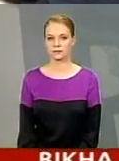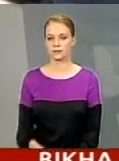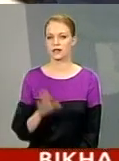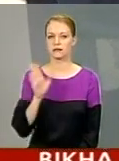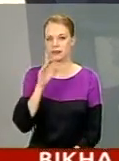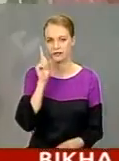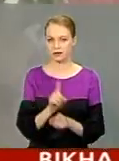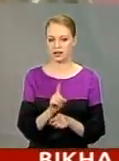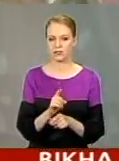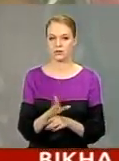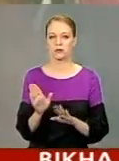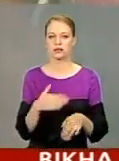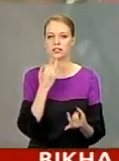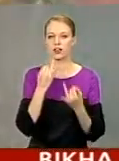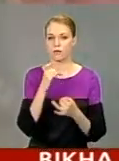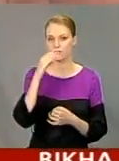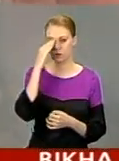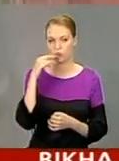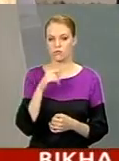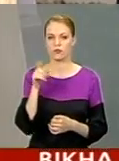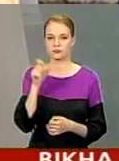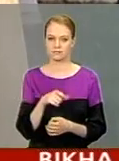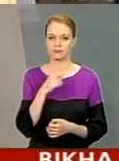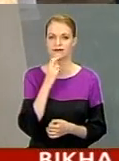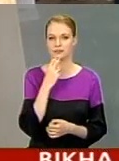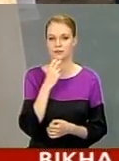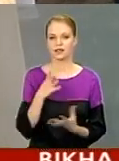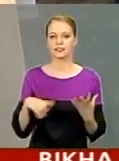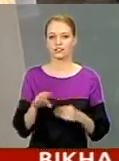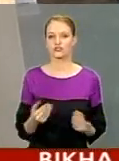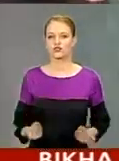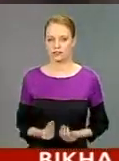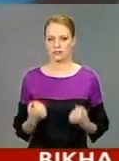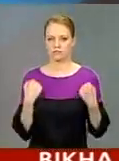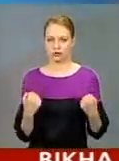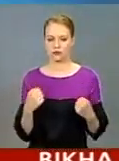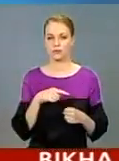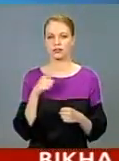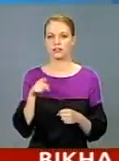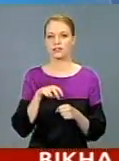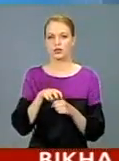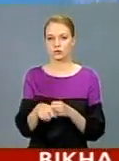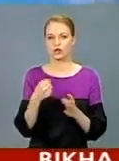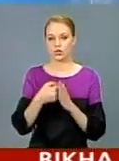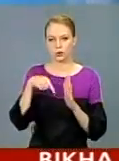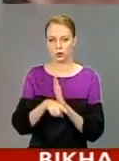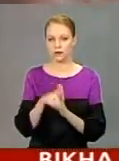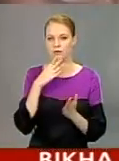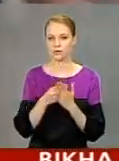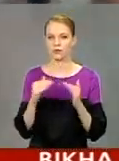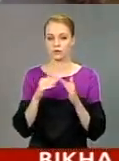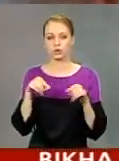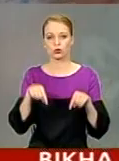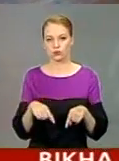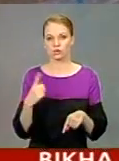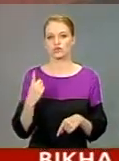Привіт, братику. Після розмови з хлопцями боєць всміхається. Усі живі та здорові. Спускається до підвалу свого будинку. Тут